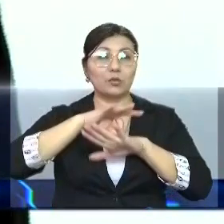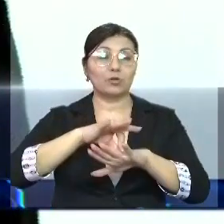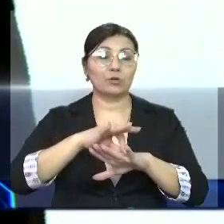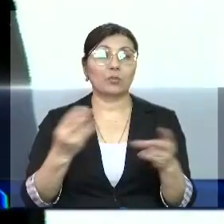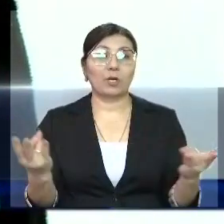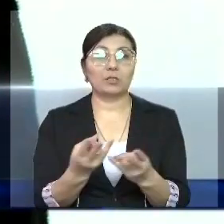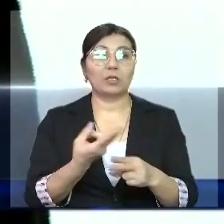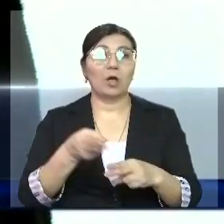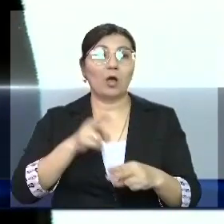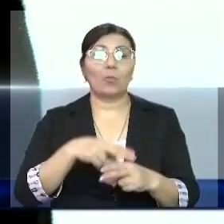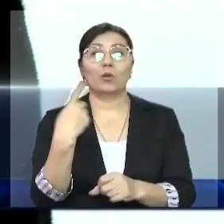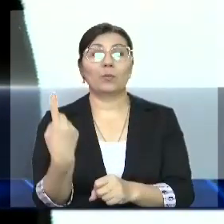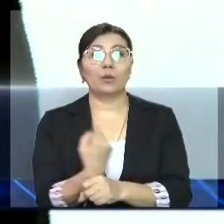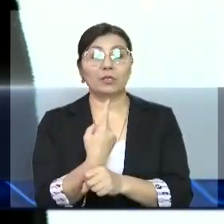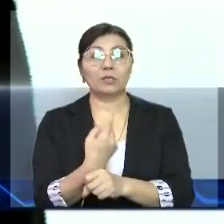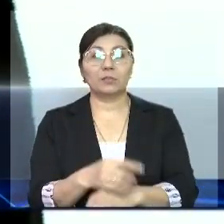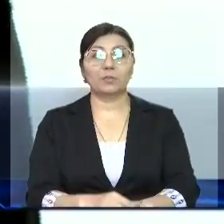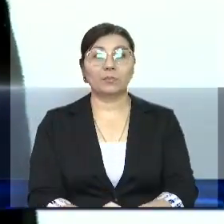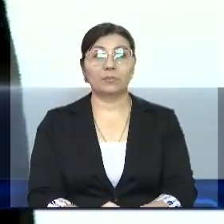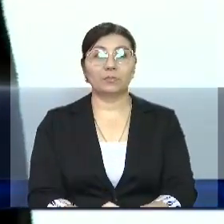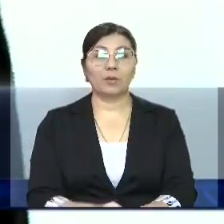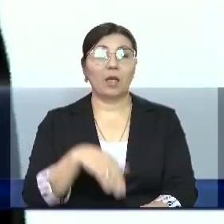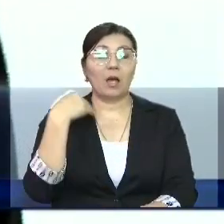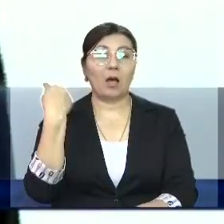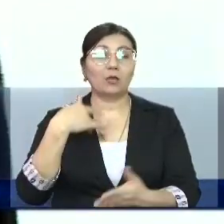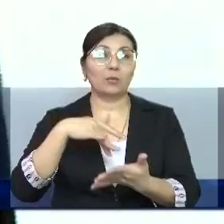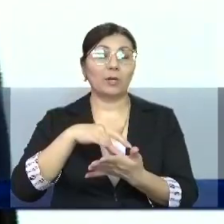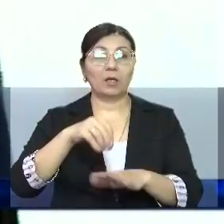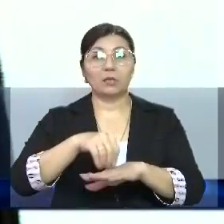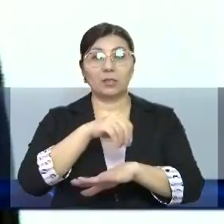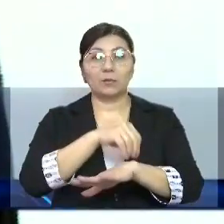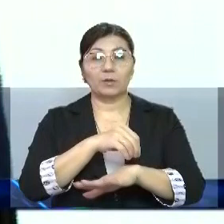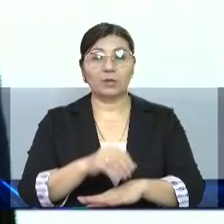дегеніміз ең алдымен Ақтөбе қаласы әкімдігінде